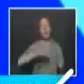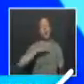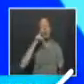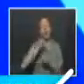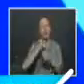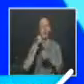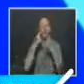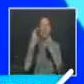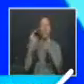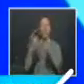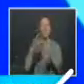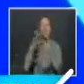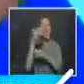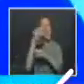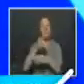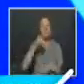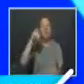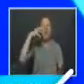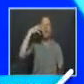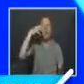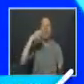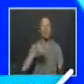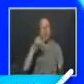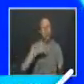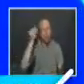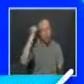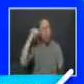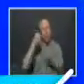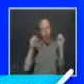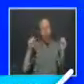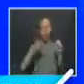מה שהוא רוצה במדינה. הם רוצים ללמוד תורה, שילכו לעבוד וילמדו תורה. למה אני צריך לממן את זה?